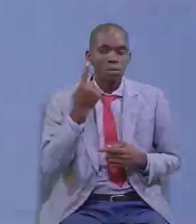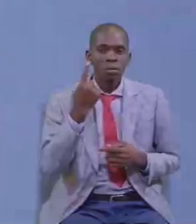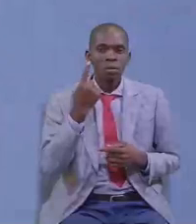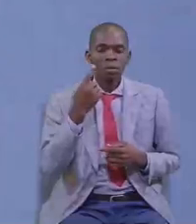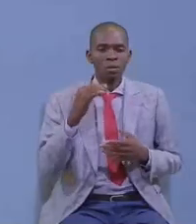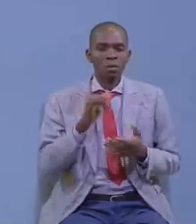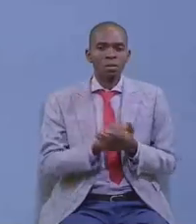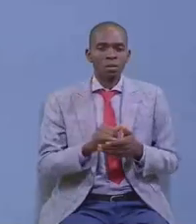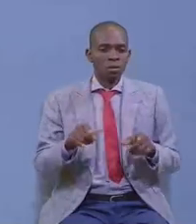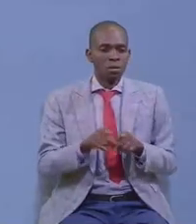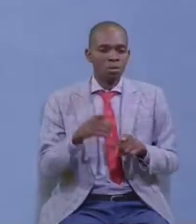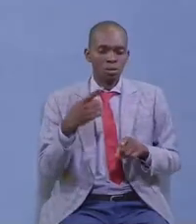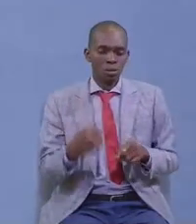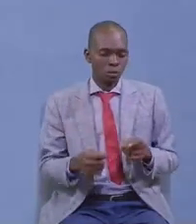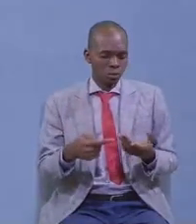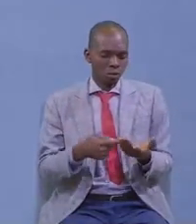Comme l'évangile vient dans nos vies.